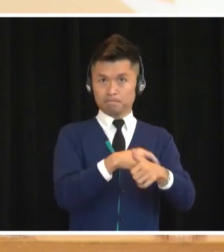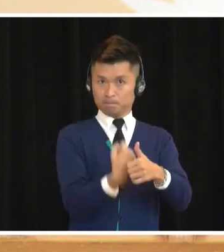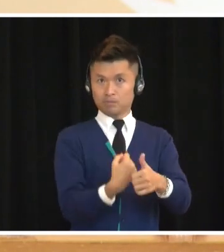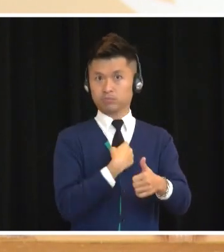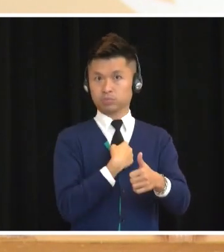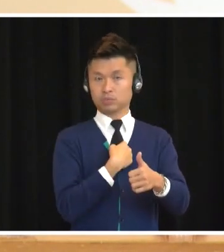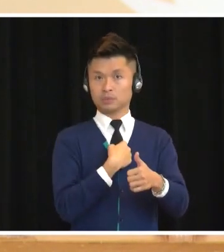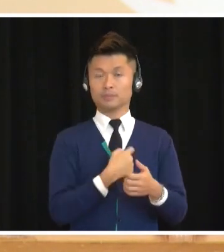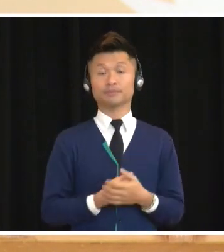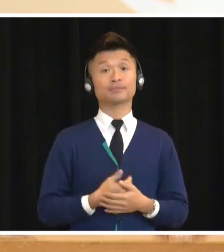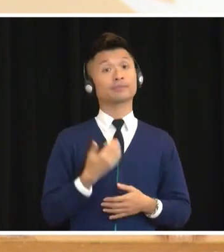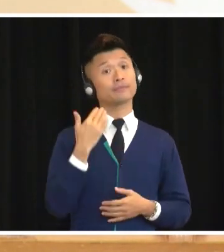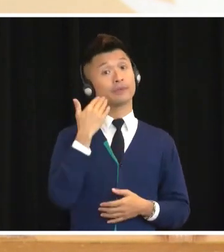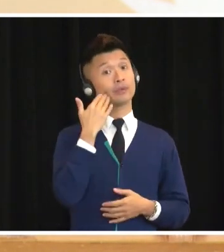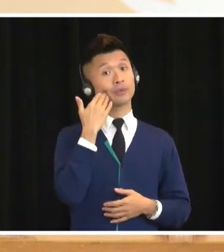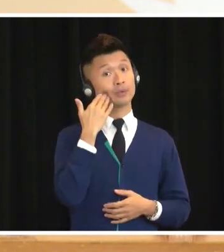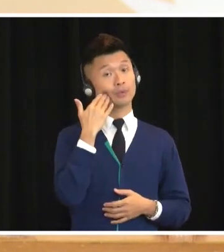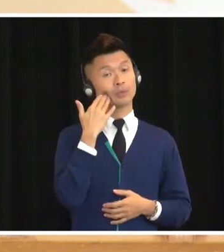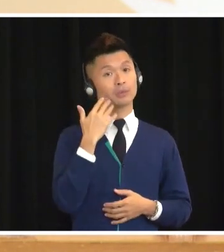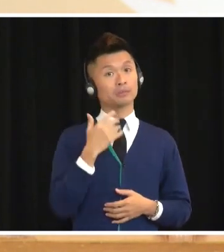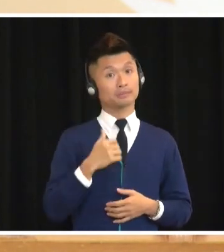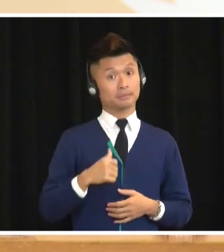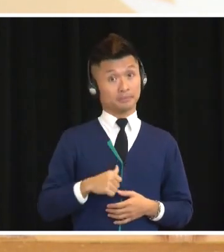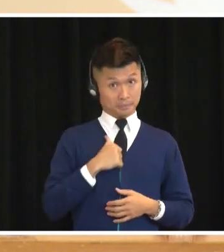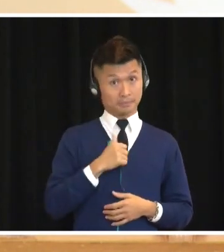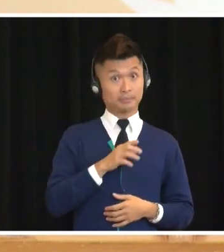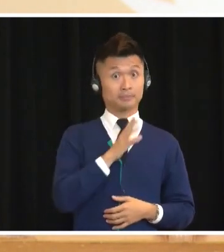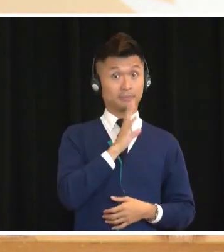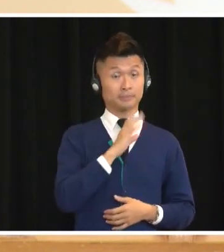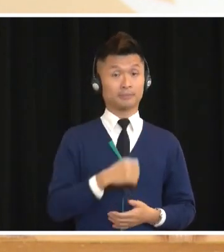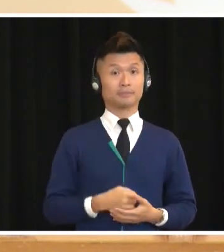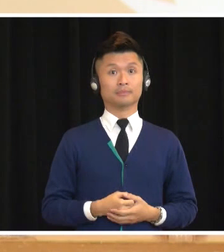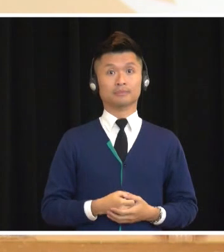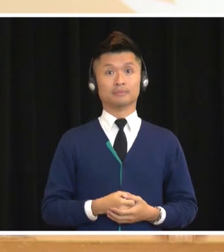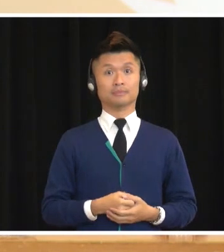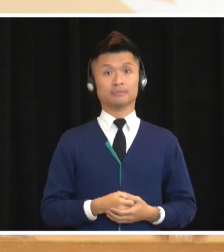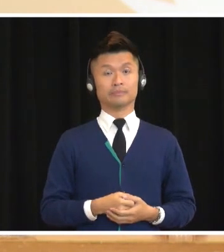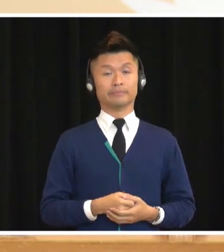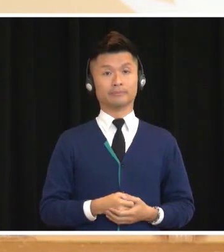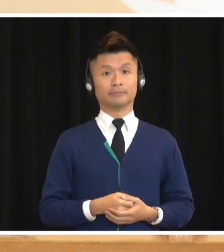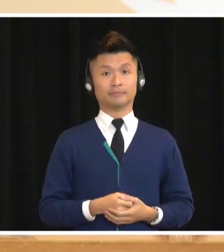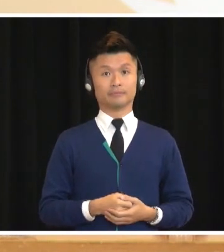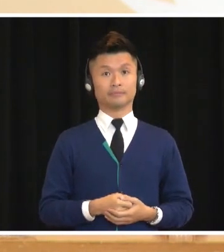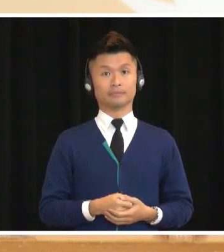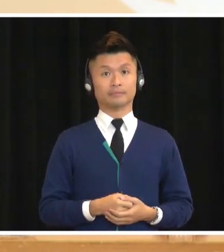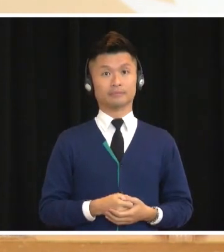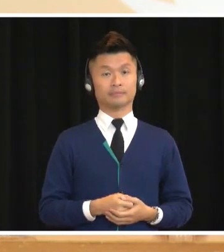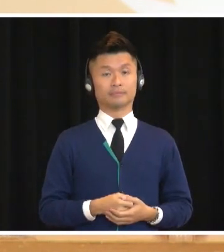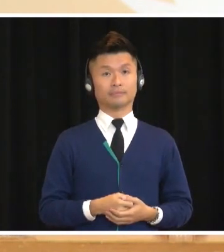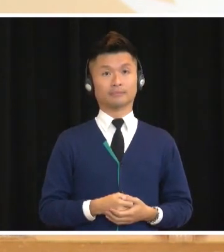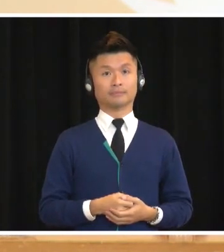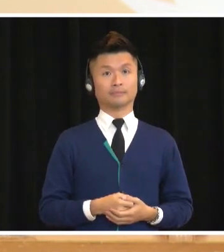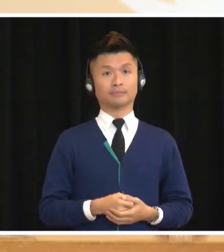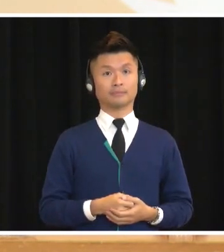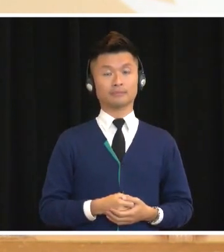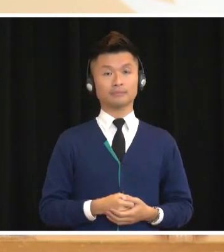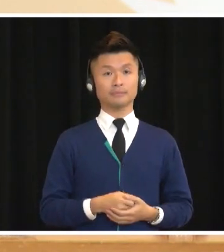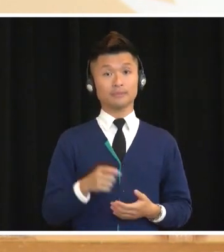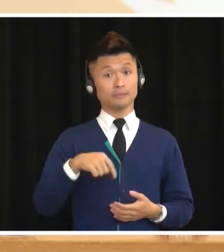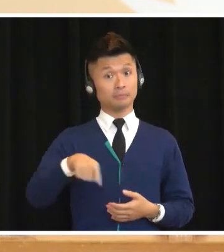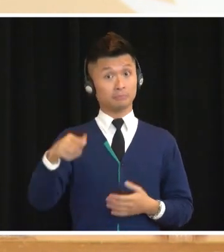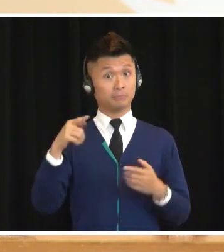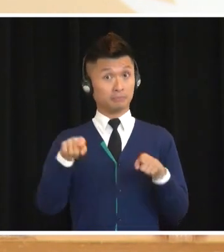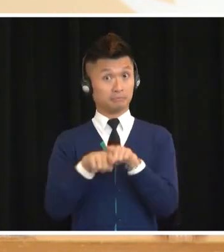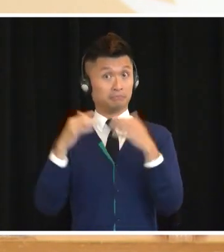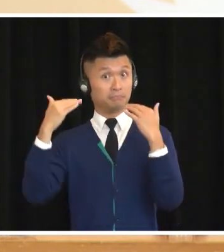题就是，如果真的是这样子的状况的话，他是要去成人的监狱